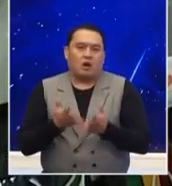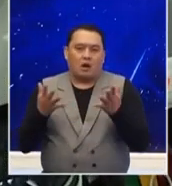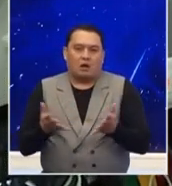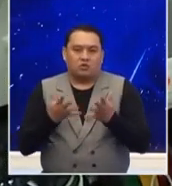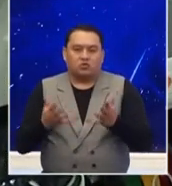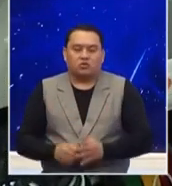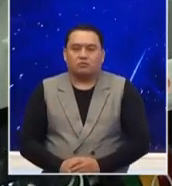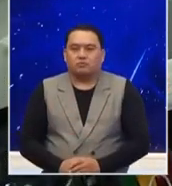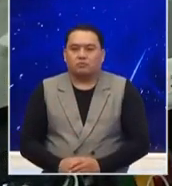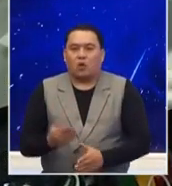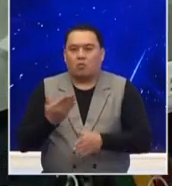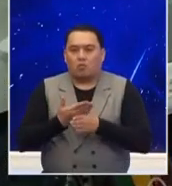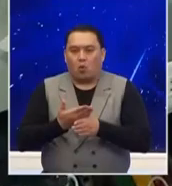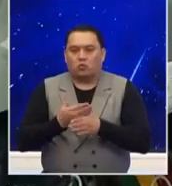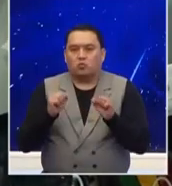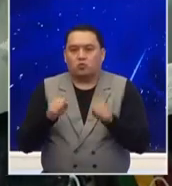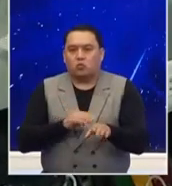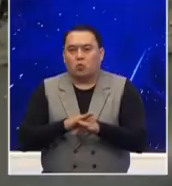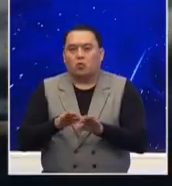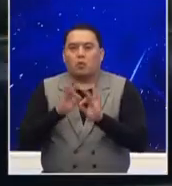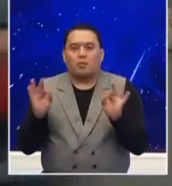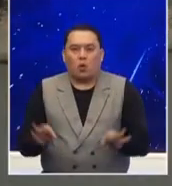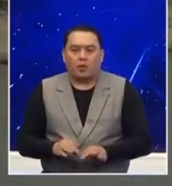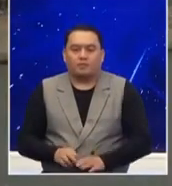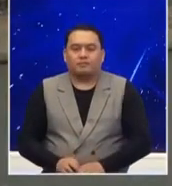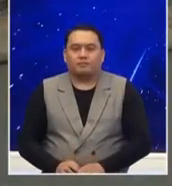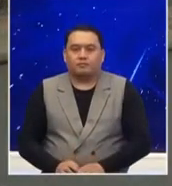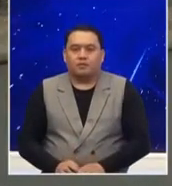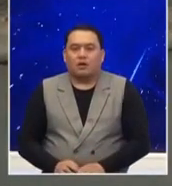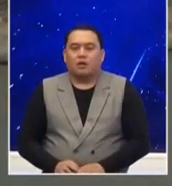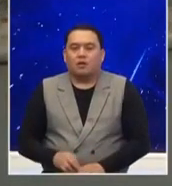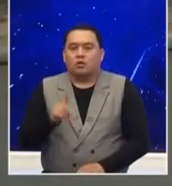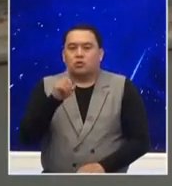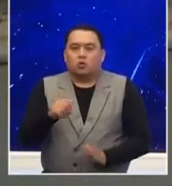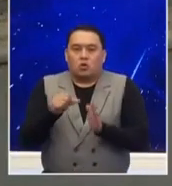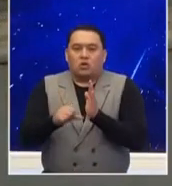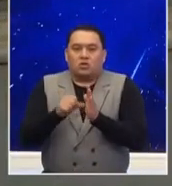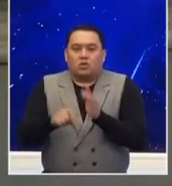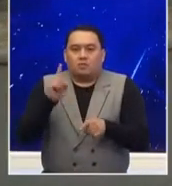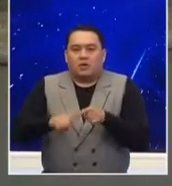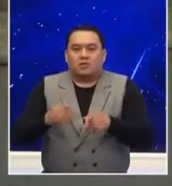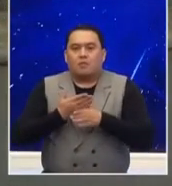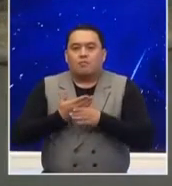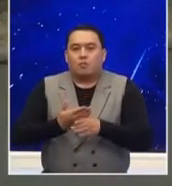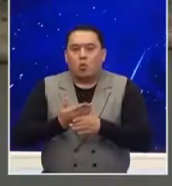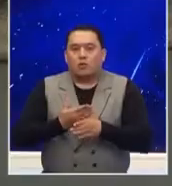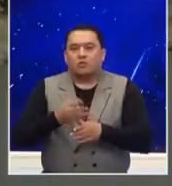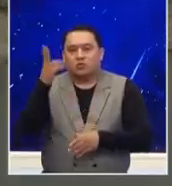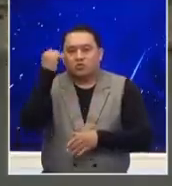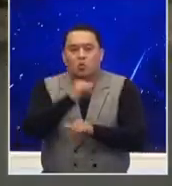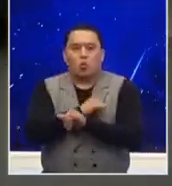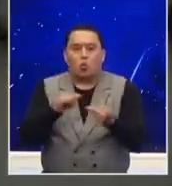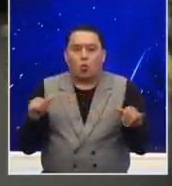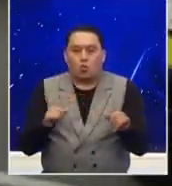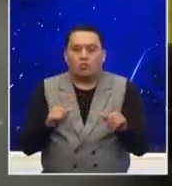чем раньше. Помощь можно оказывать в полном объеме. В целом по области работает 160 бригад скорой помощи. До конца недели это число увеличится, и